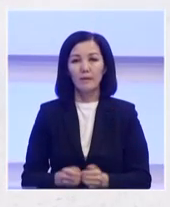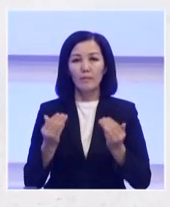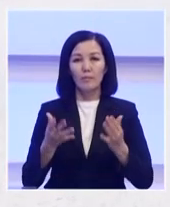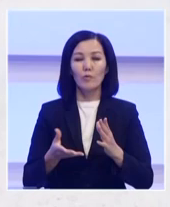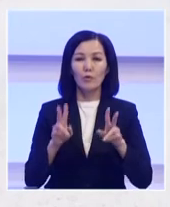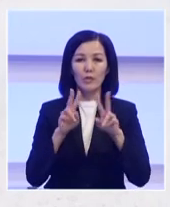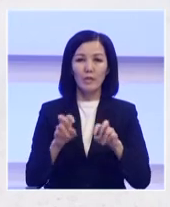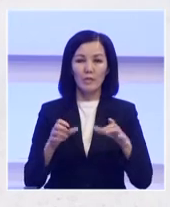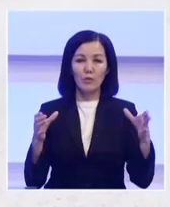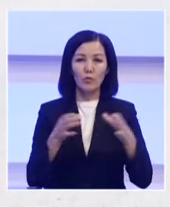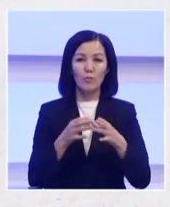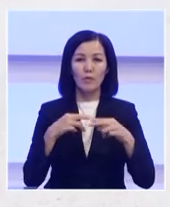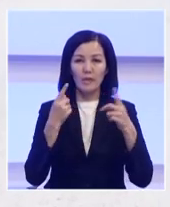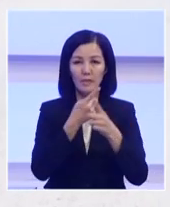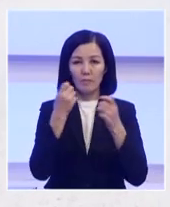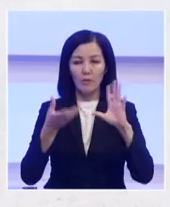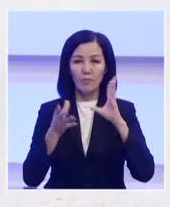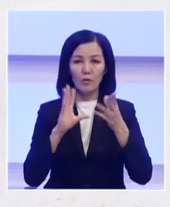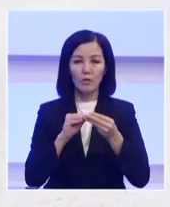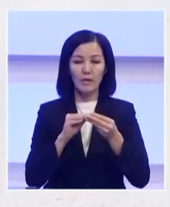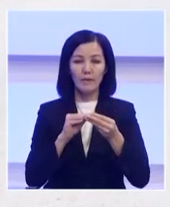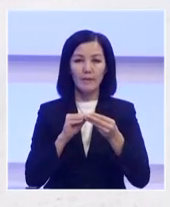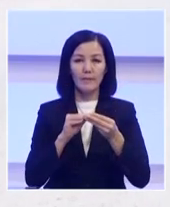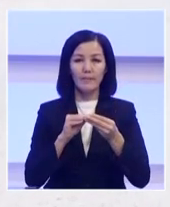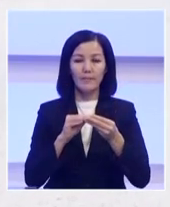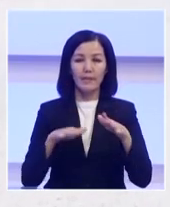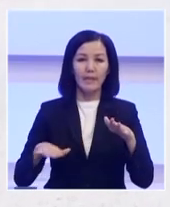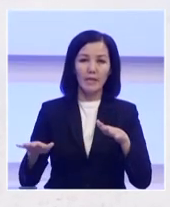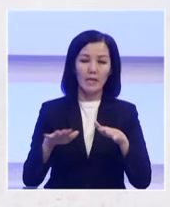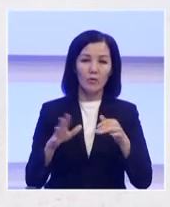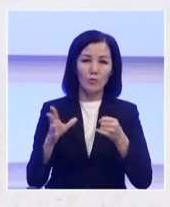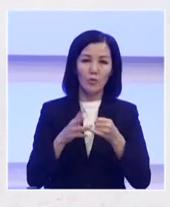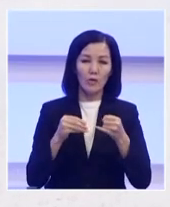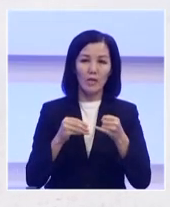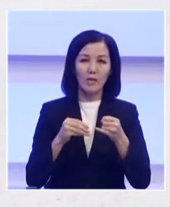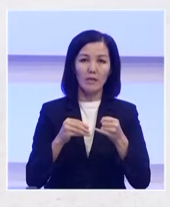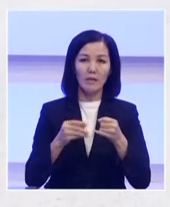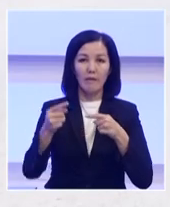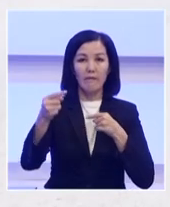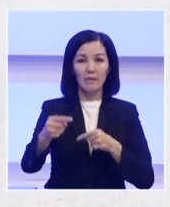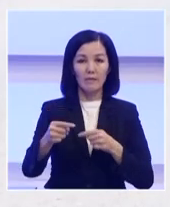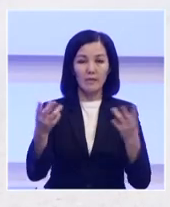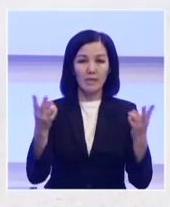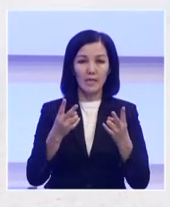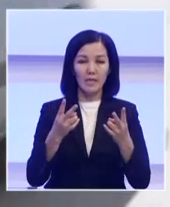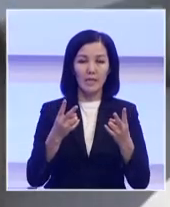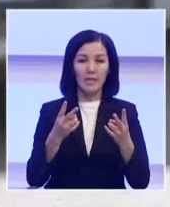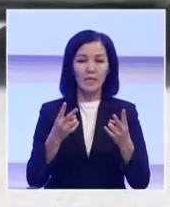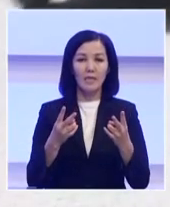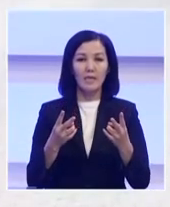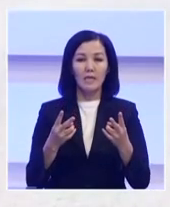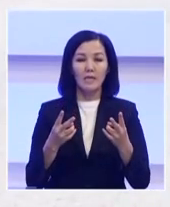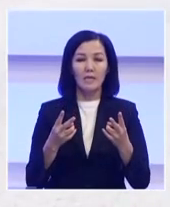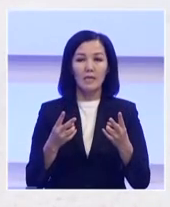мониторинг ескертпесі бойынша жаңағы территорияларын жаңағы дистанция біздің химзаводтар